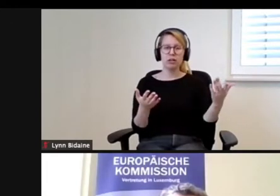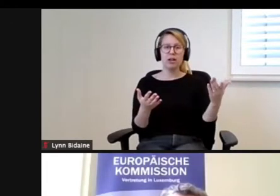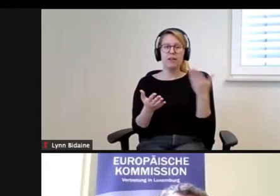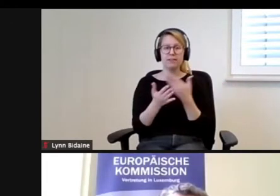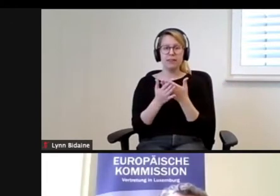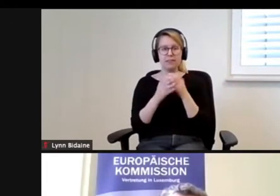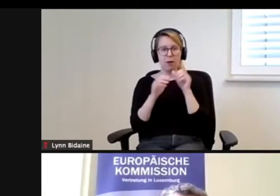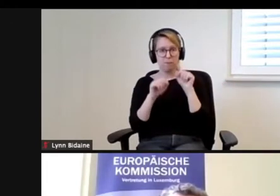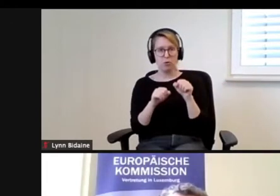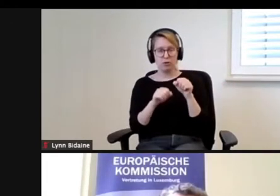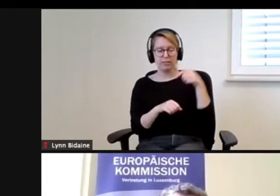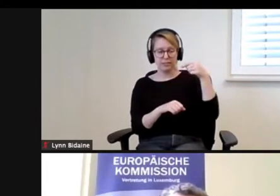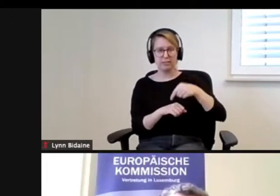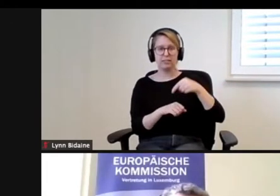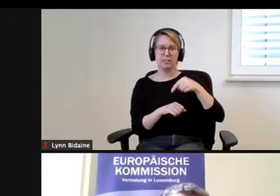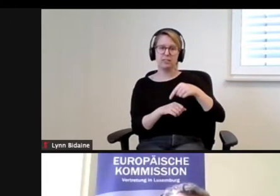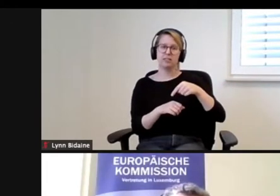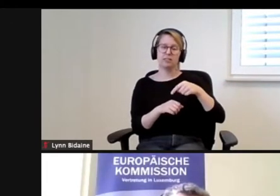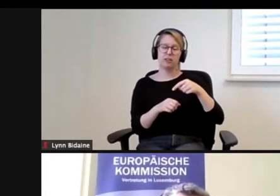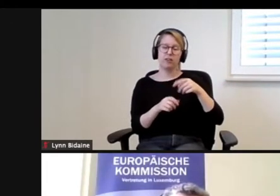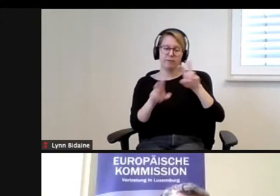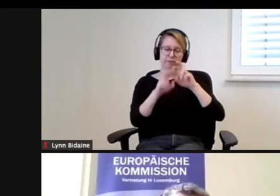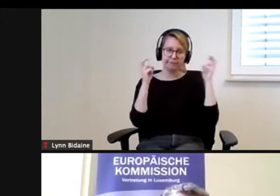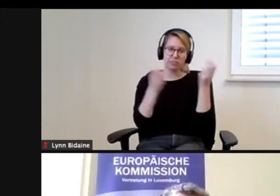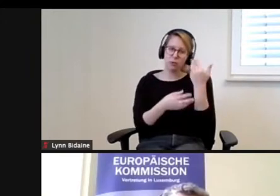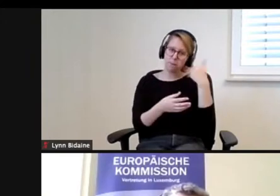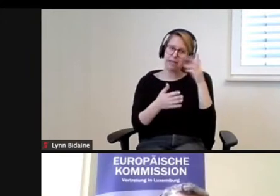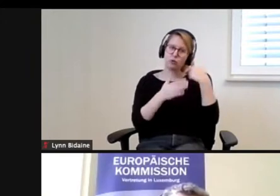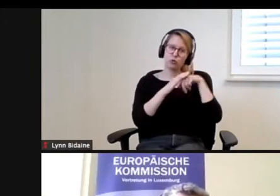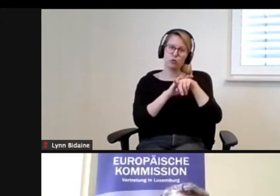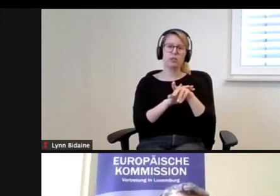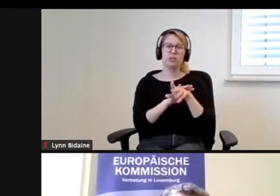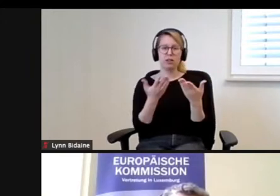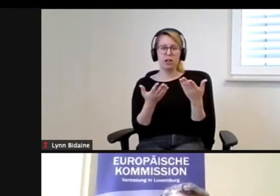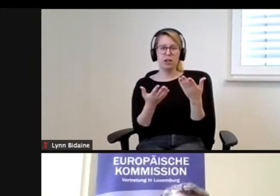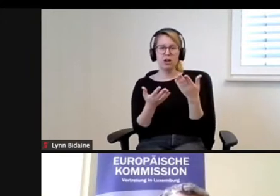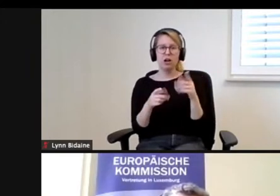les autres. C'était un plaisir aussi avec vous. À vous tous, encore un